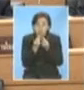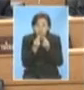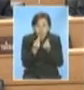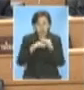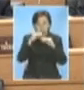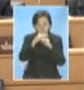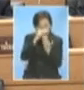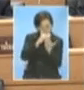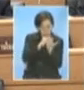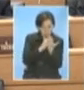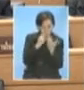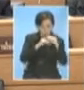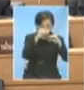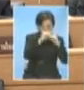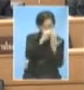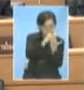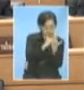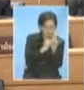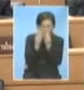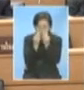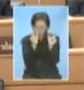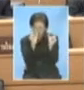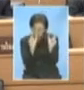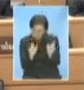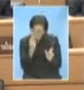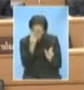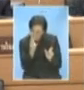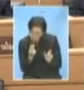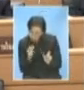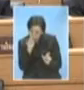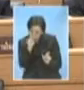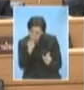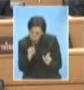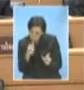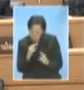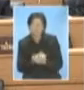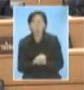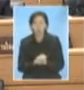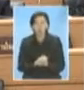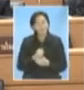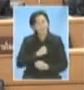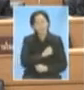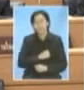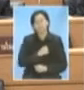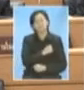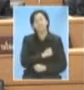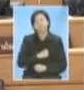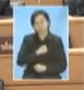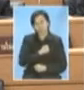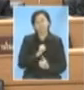การต่างๆแล้วน่าเสียใจเป็นอย่างมากและผมเรียนว่าสมาชิกสภาผู้แทนราษฎรทุก